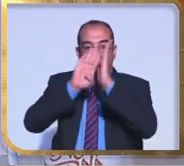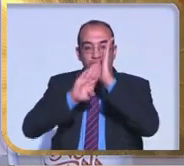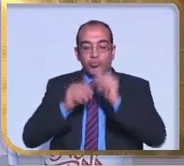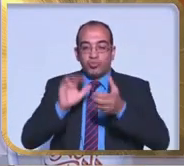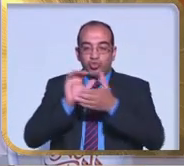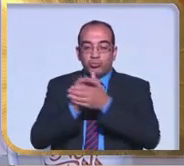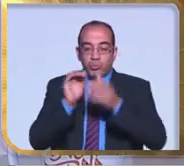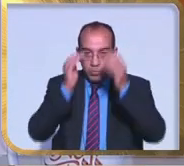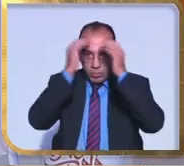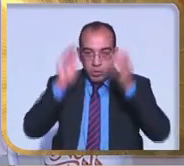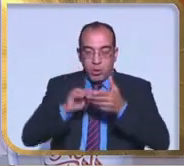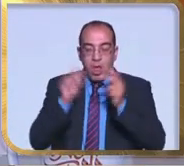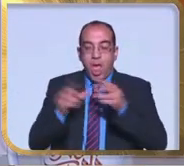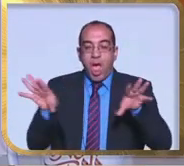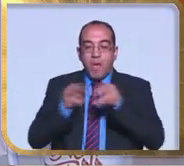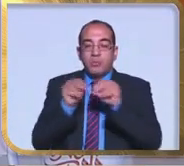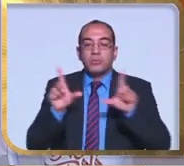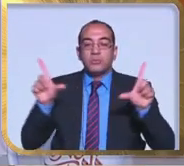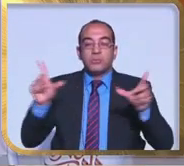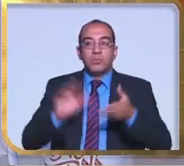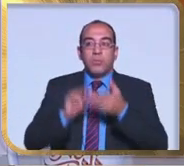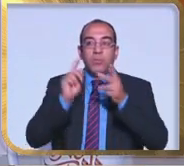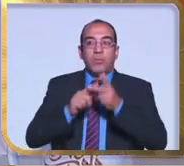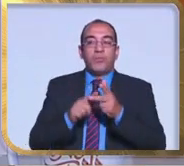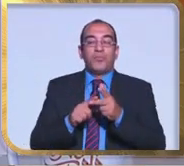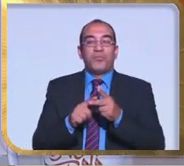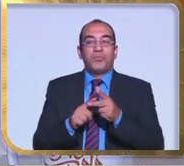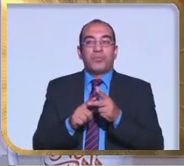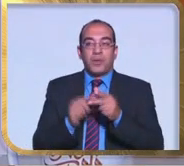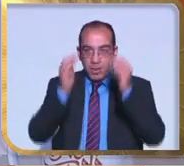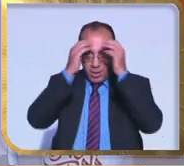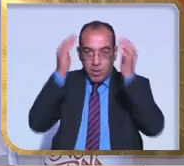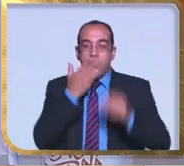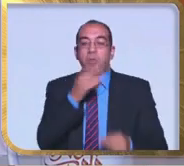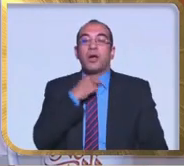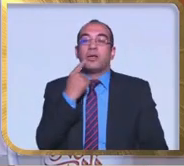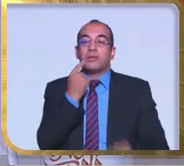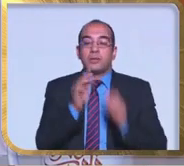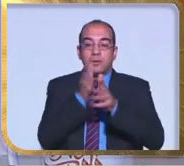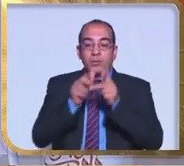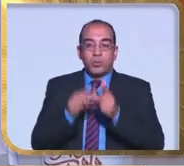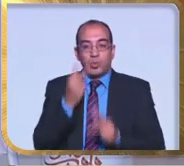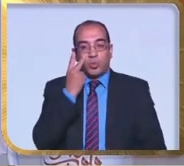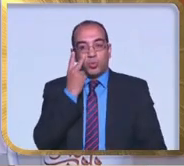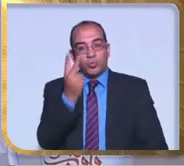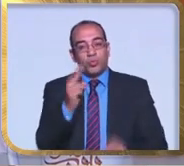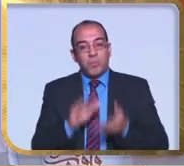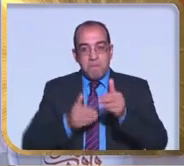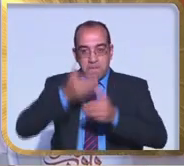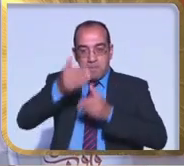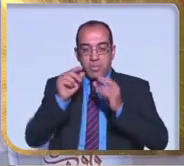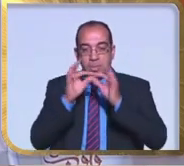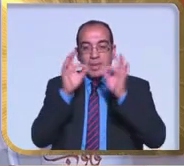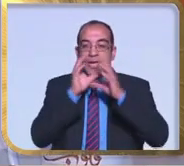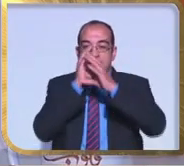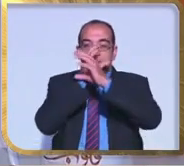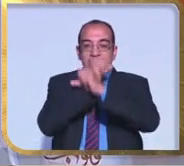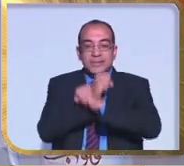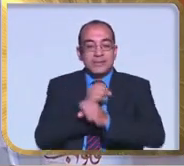صحبة الجامع الصحيح للإمام البخاري لنرى بعضا من